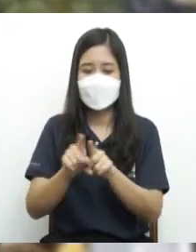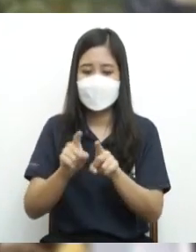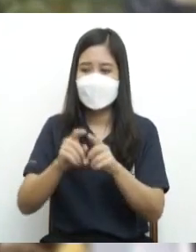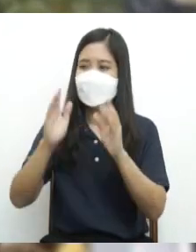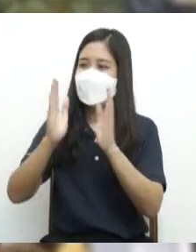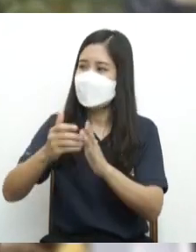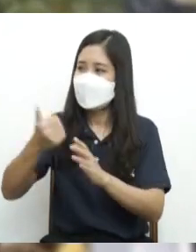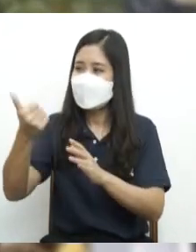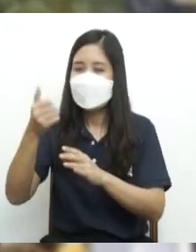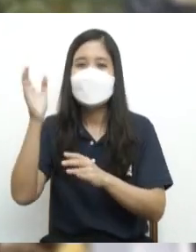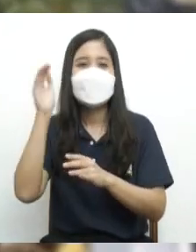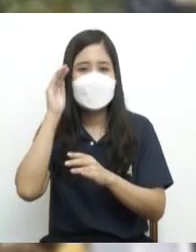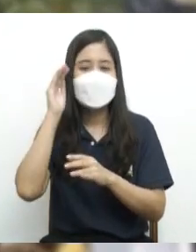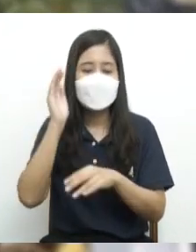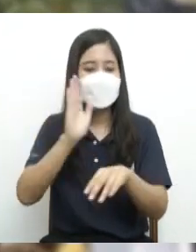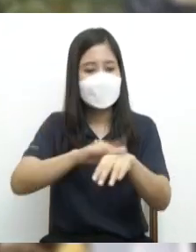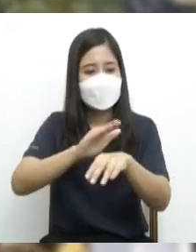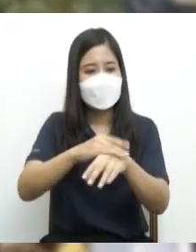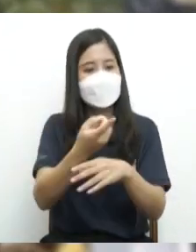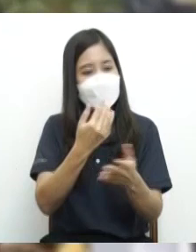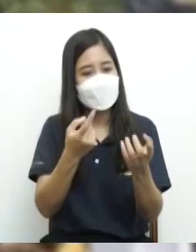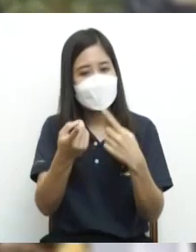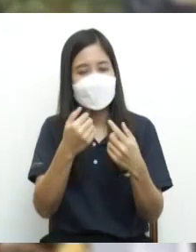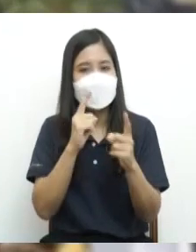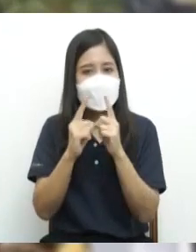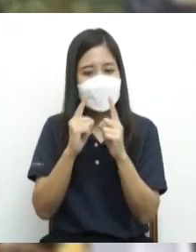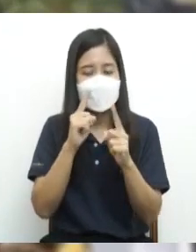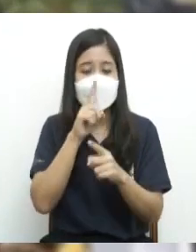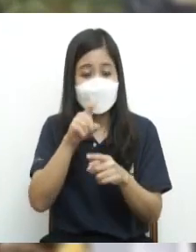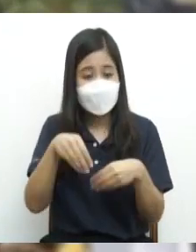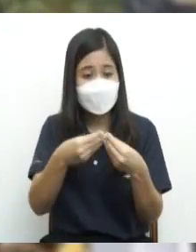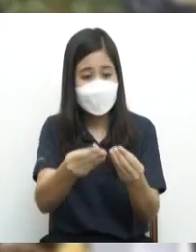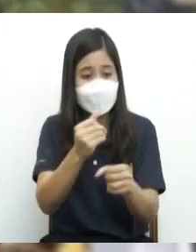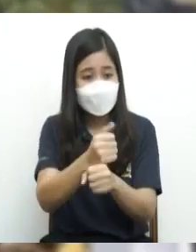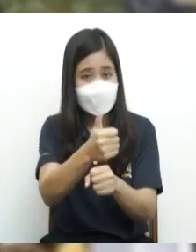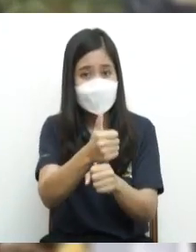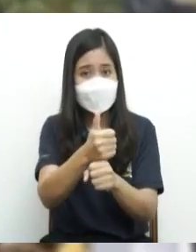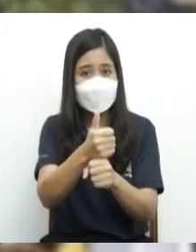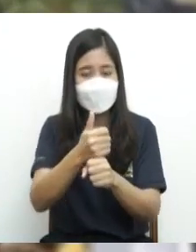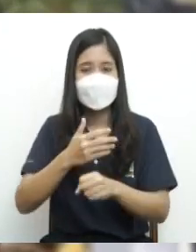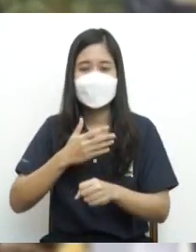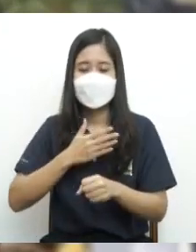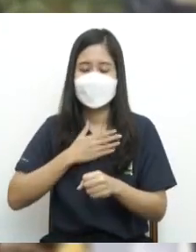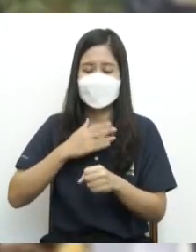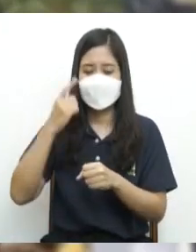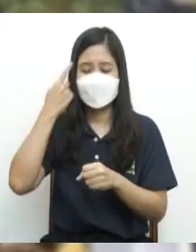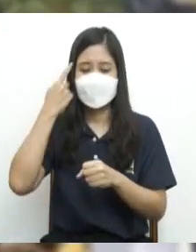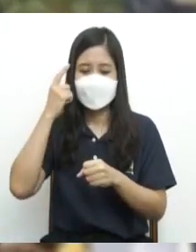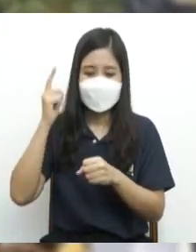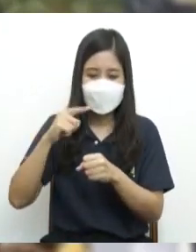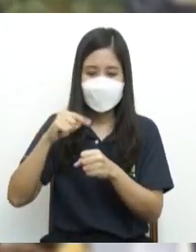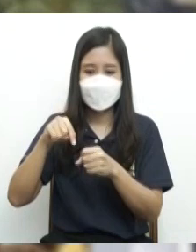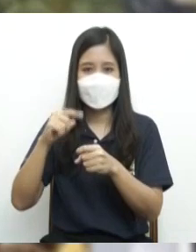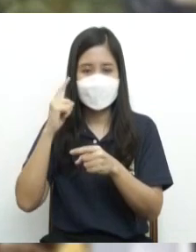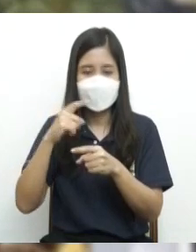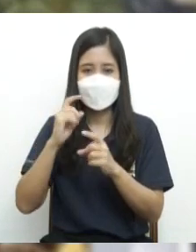ใหญ่ผู้บริหารจะเรียกไปถามว่าจะมอบหมายอย่างนี้ให้ทำได้ไหมผมบอกว่าถ้าท่านมอบผมจะทำให้เต็มที่เอาให้งานนั้นส